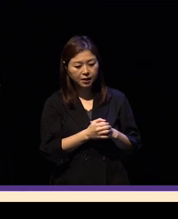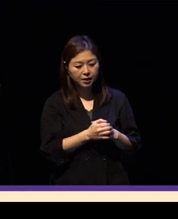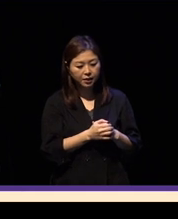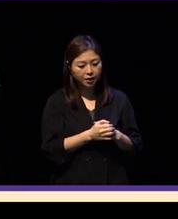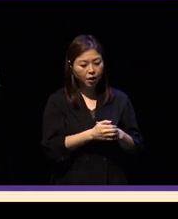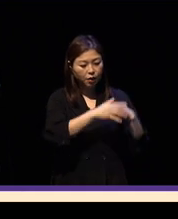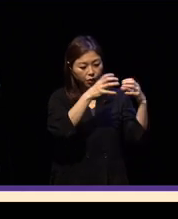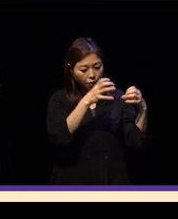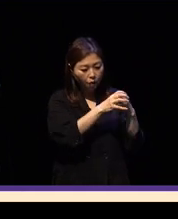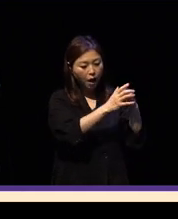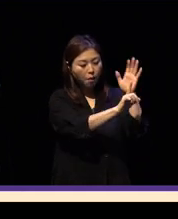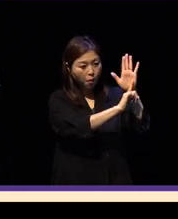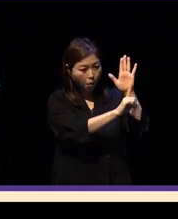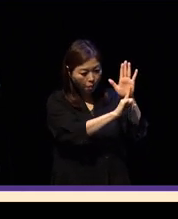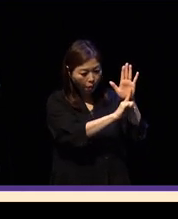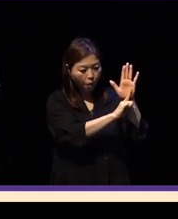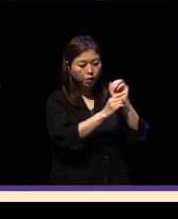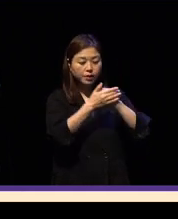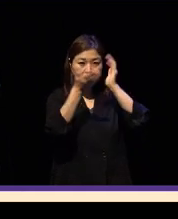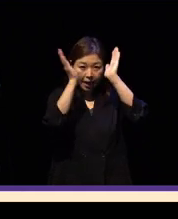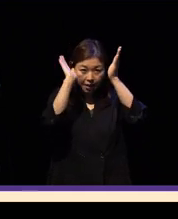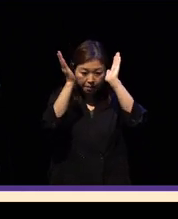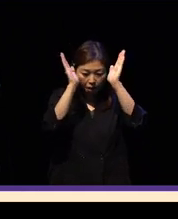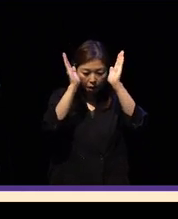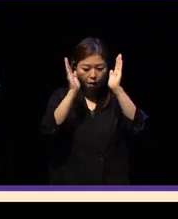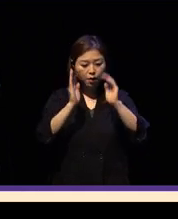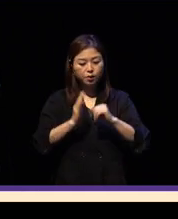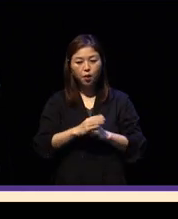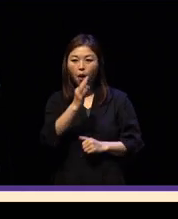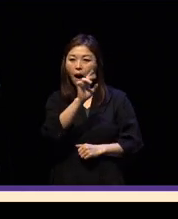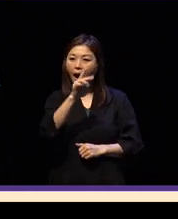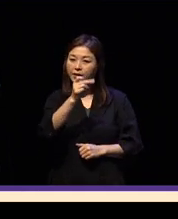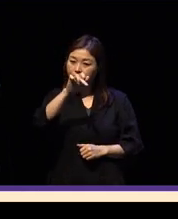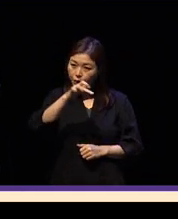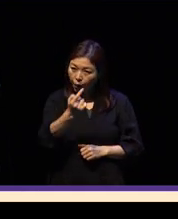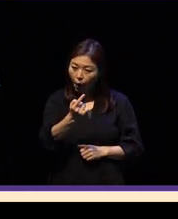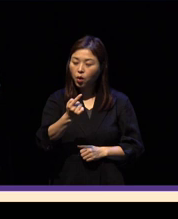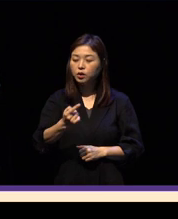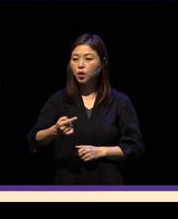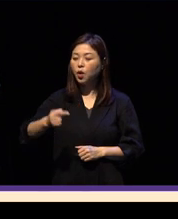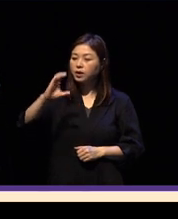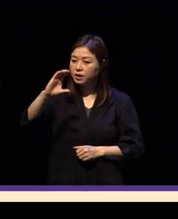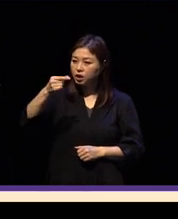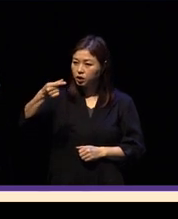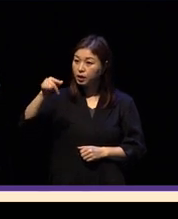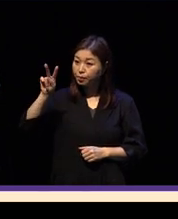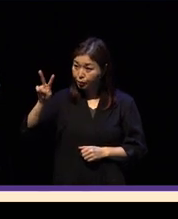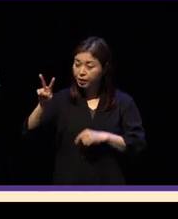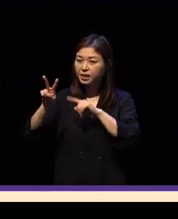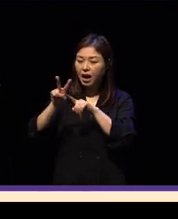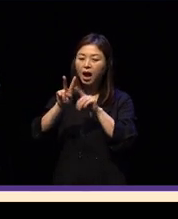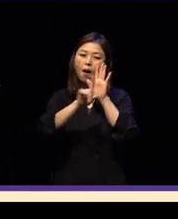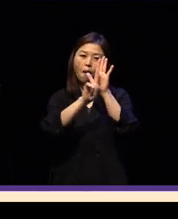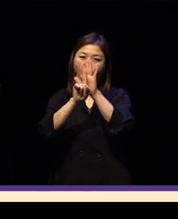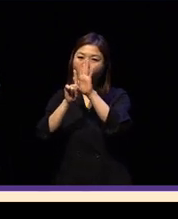아르코, CGV 라이브와 같은 다양한 영상 제작 프로그램들도 간접 지원을